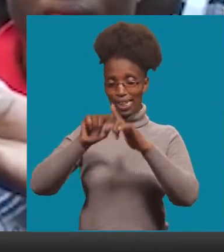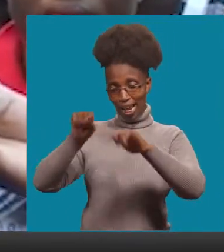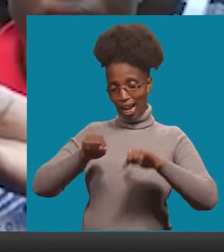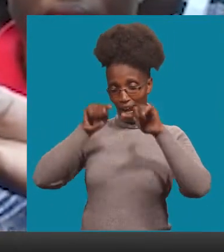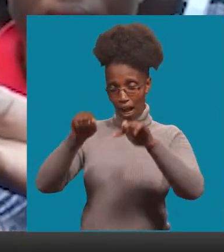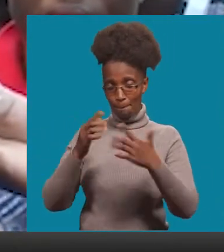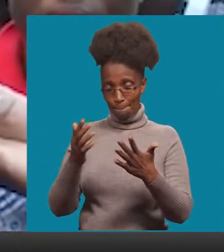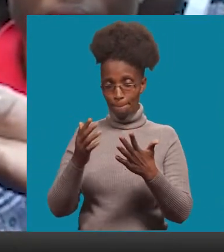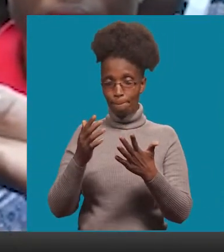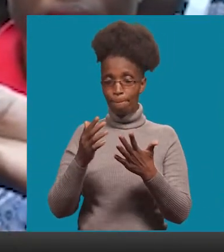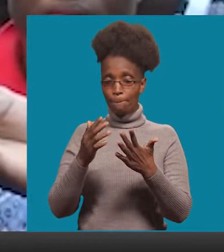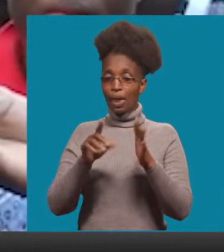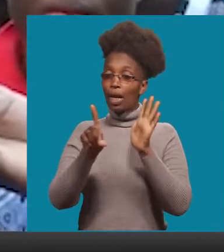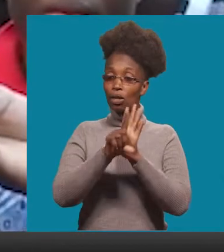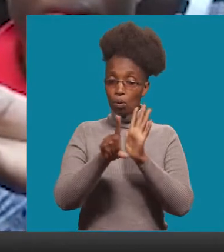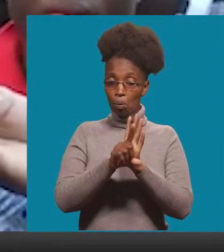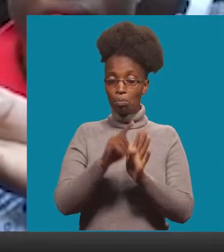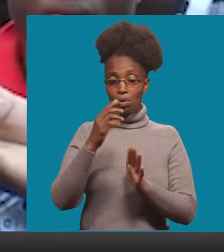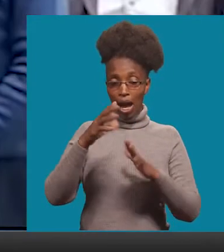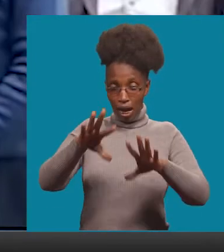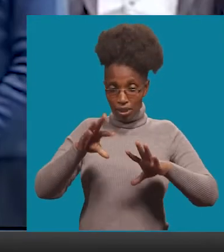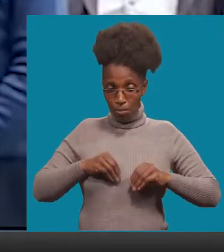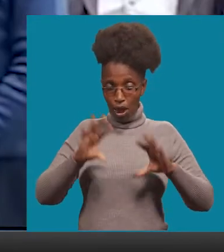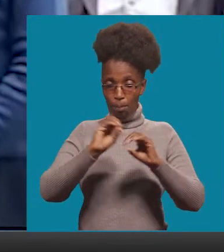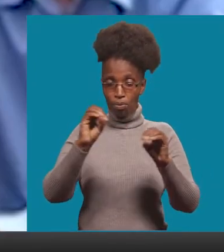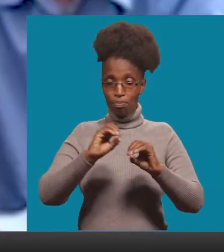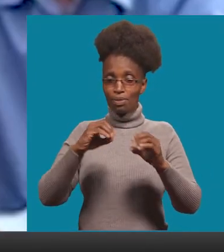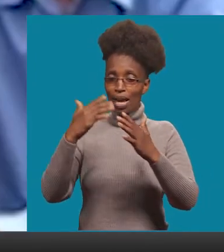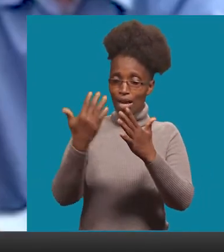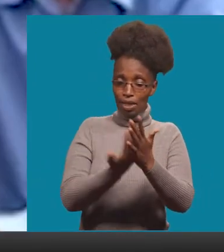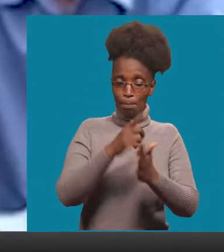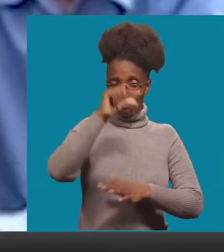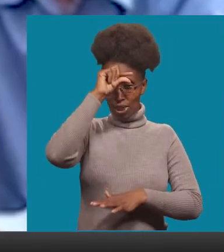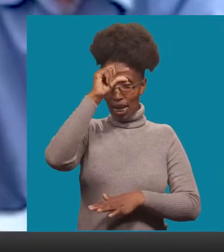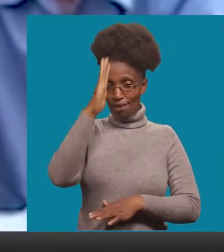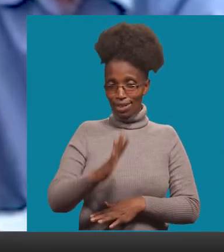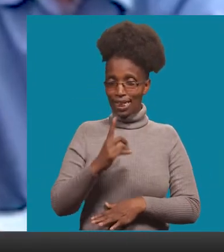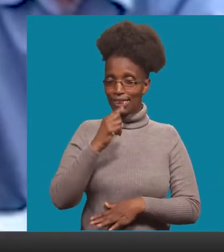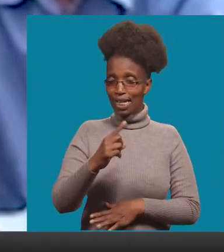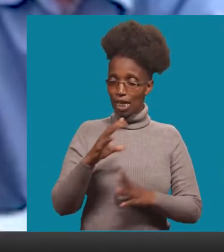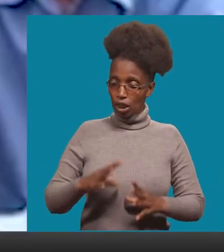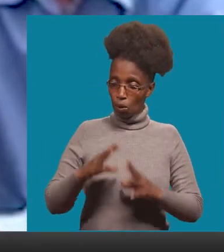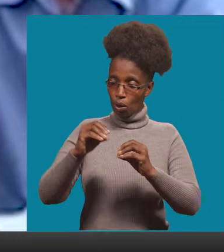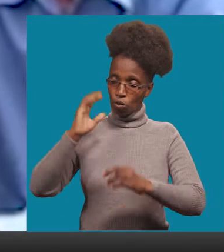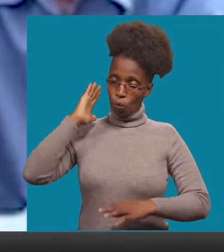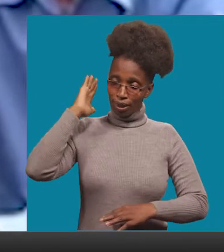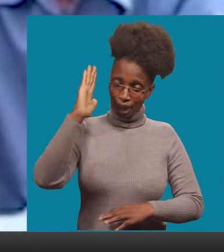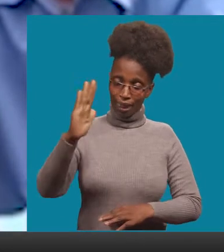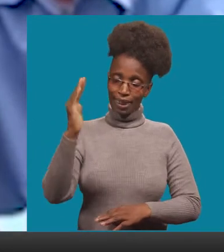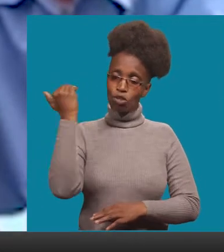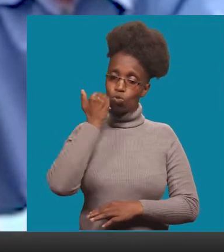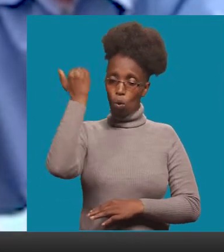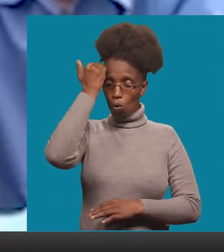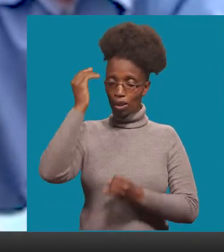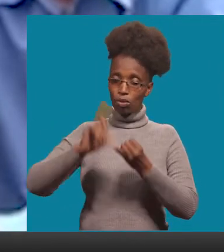sealed. I know in law hilo halikubaliwi kabisa. Baadhi ya magavana wengine wanaosema wataelekea mahakamani